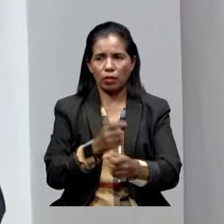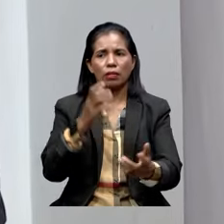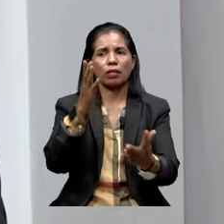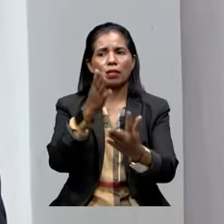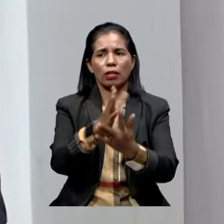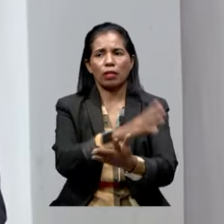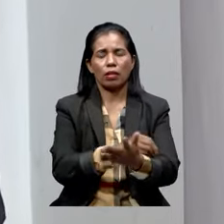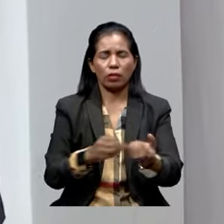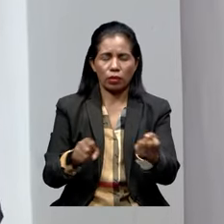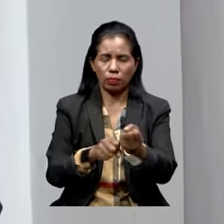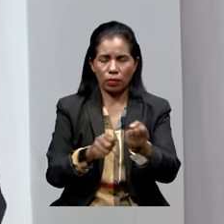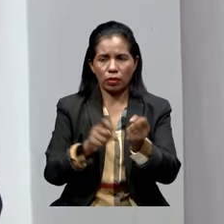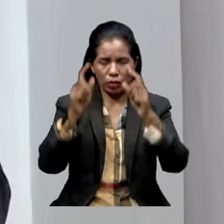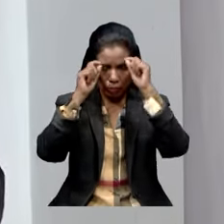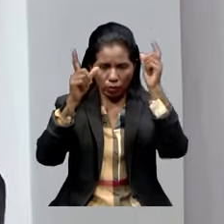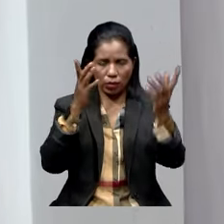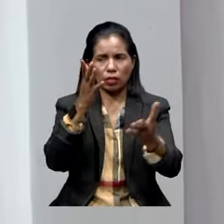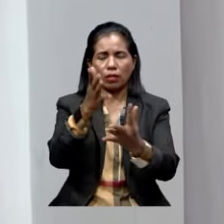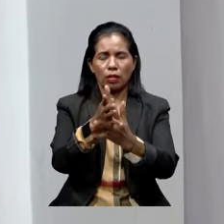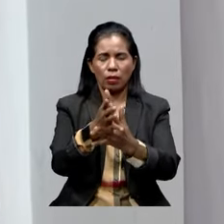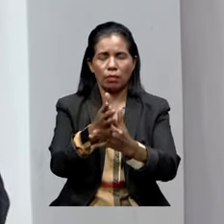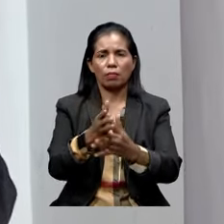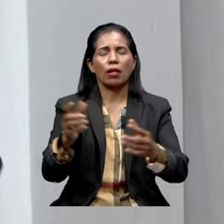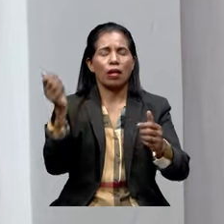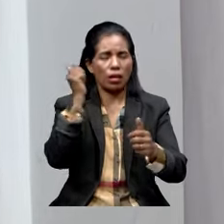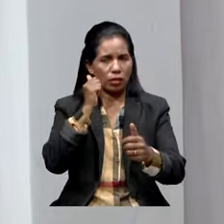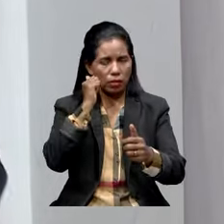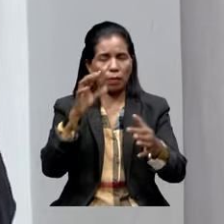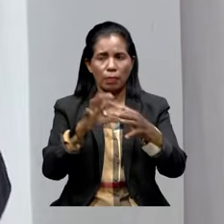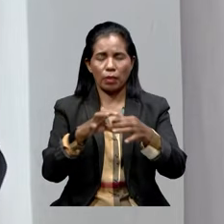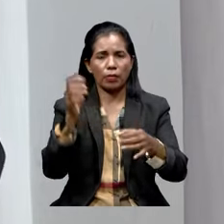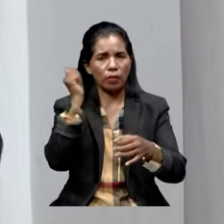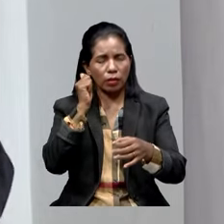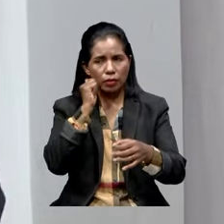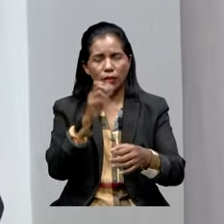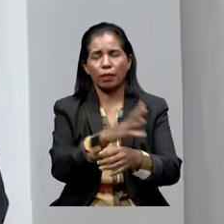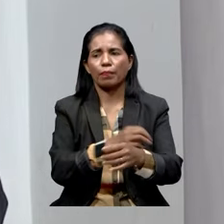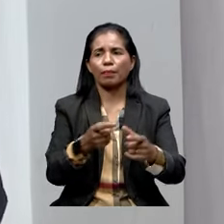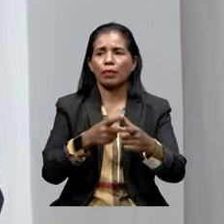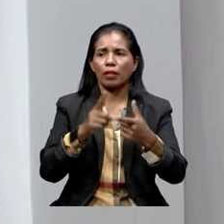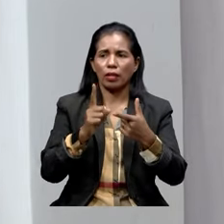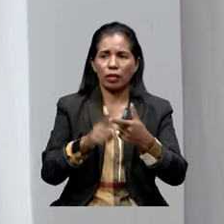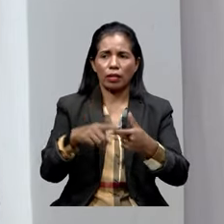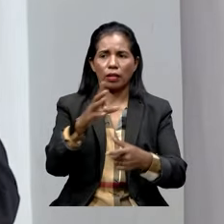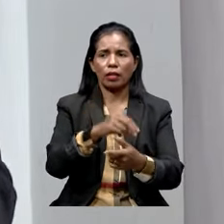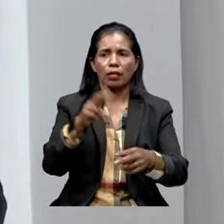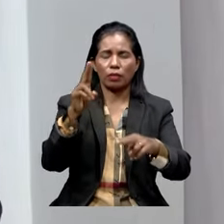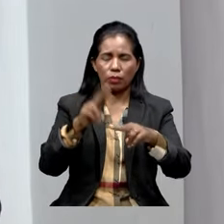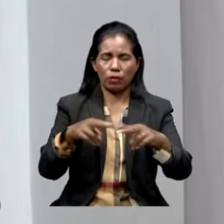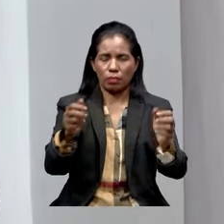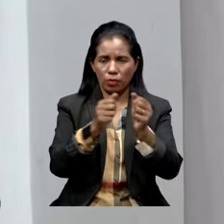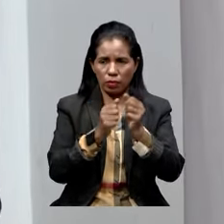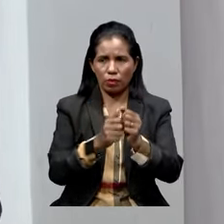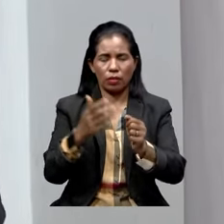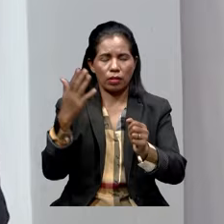Timor-Leste apabila menjadi anggota penuh ASEAN nanti. Ianya berdiri sama tinggi dan duduk sama rendah